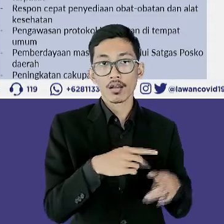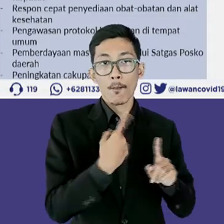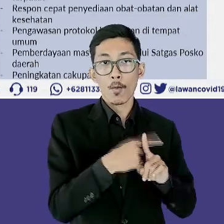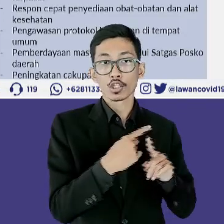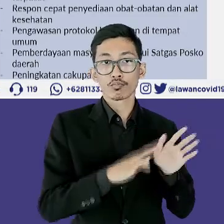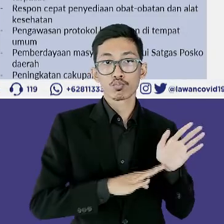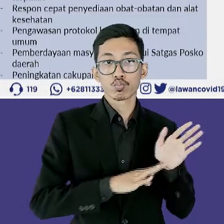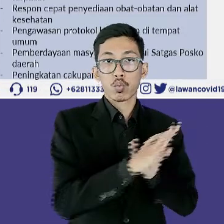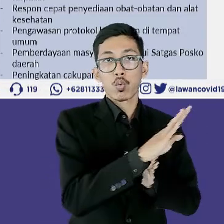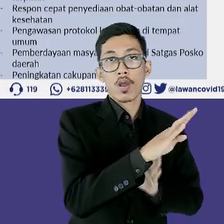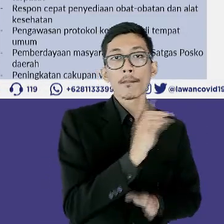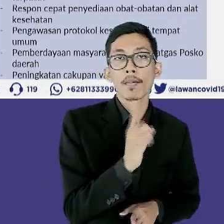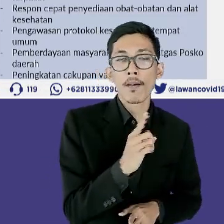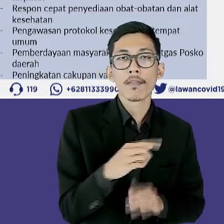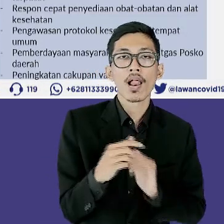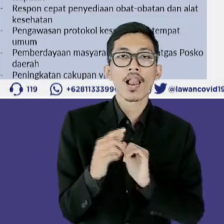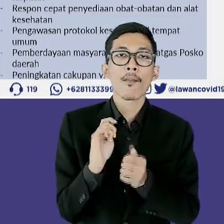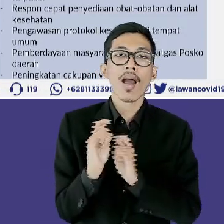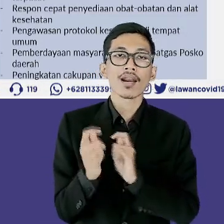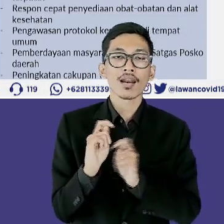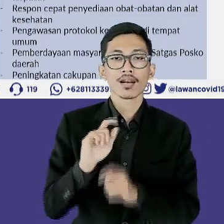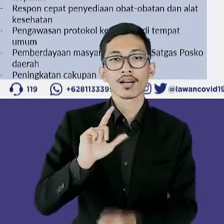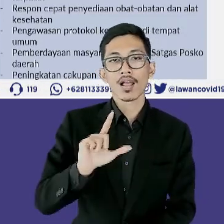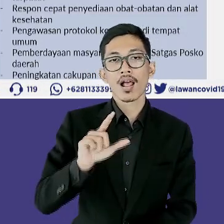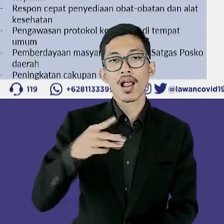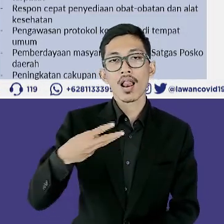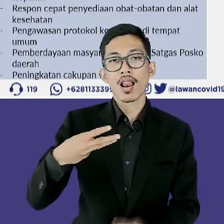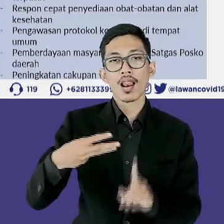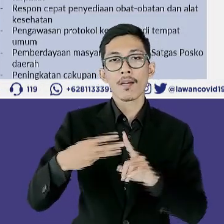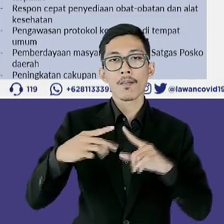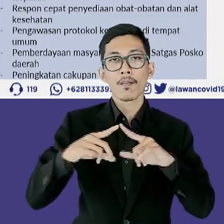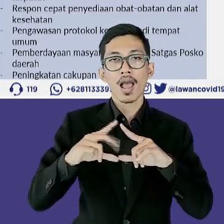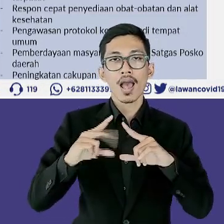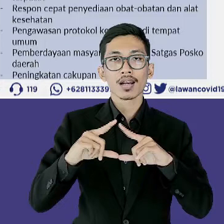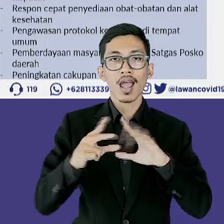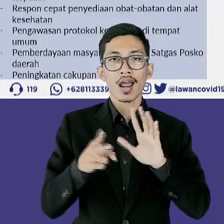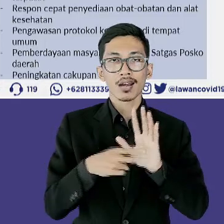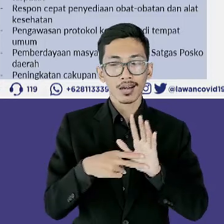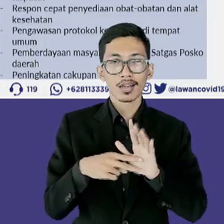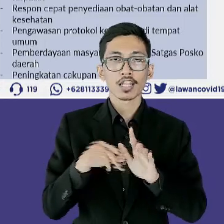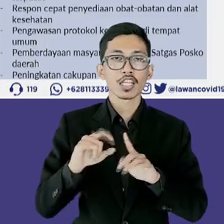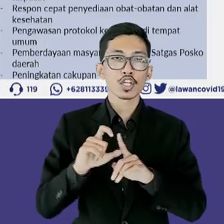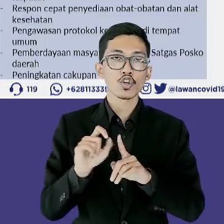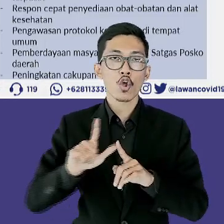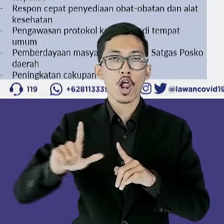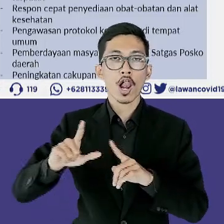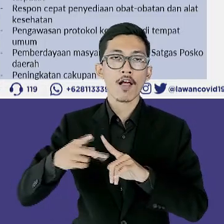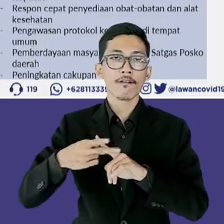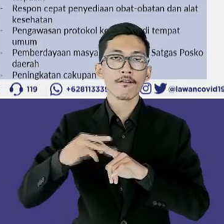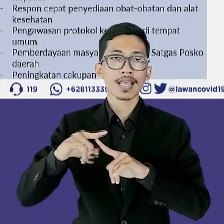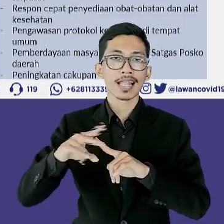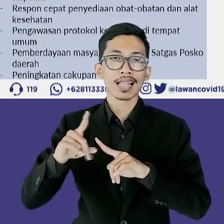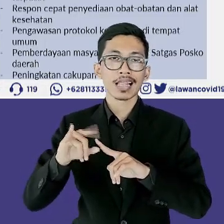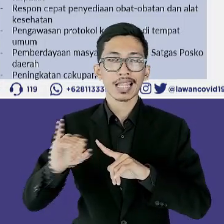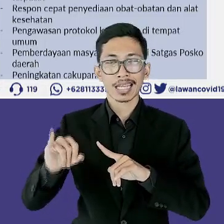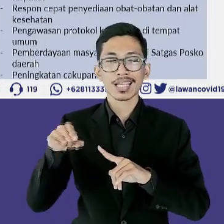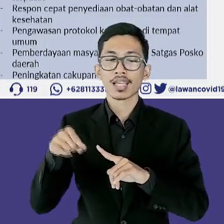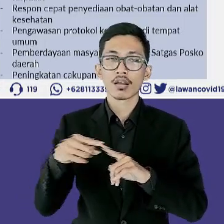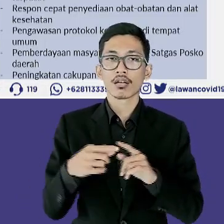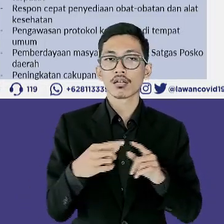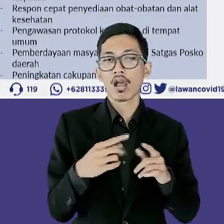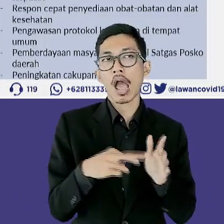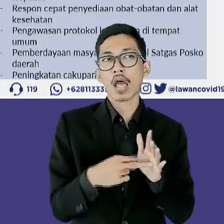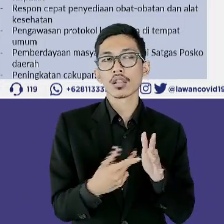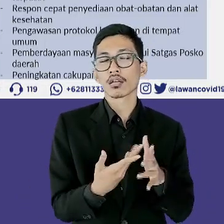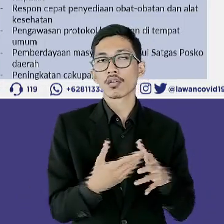Fitri, di mana mobilisasi yang meningkat serta kegiatan berkumpul dan mengunjungi keluarga memberikan ruang penyebaran